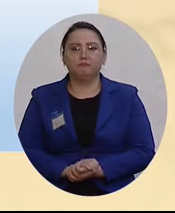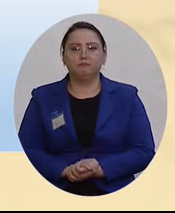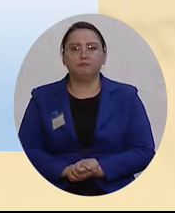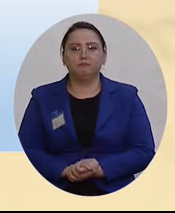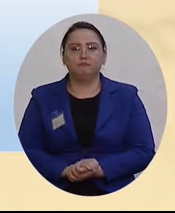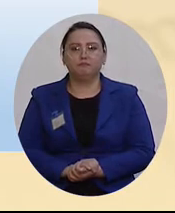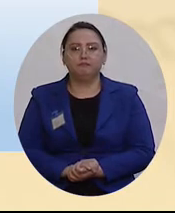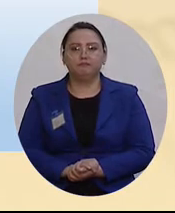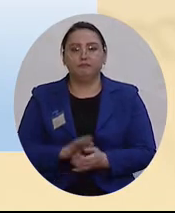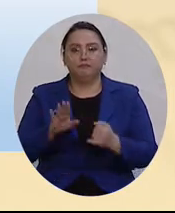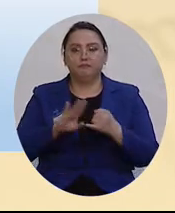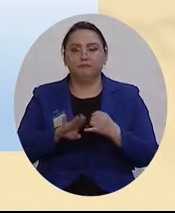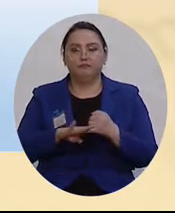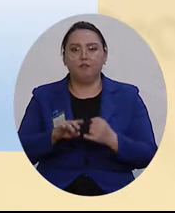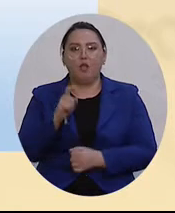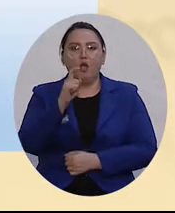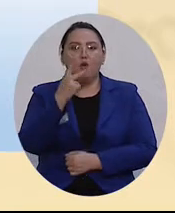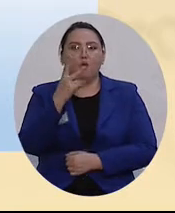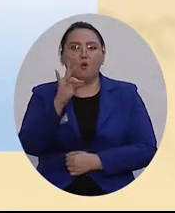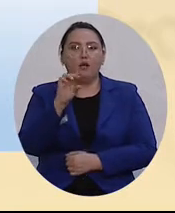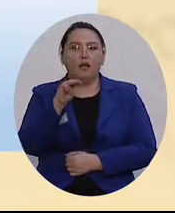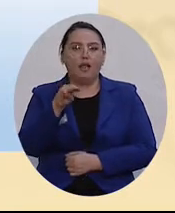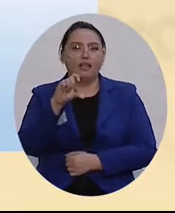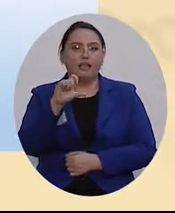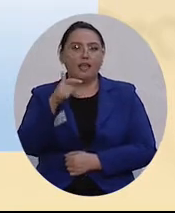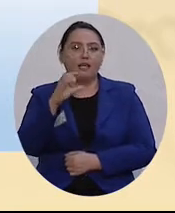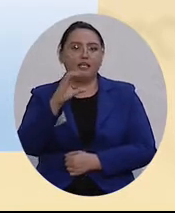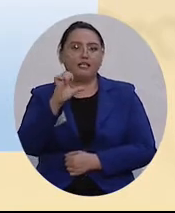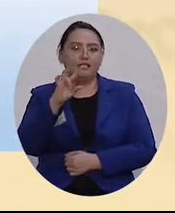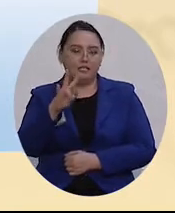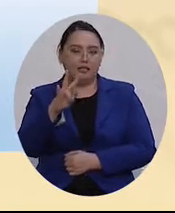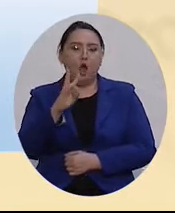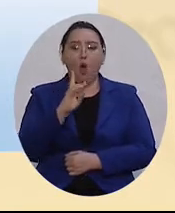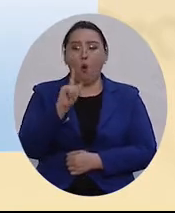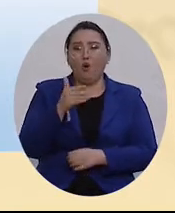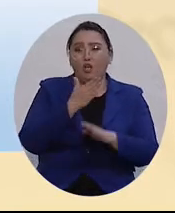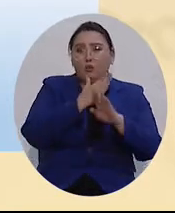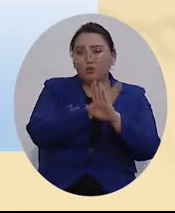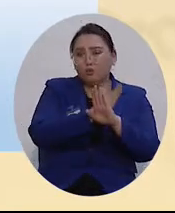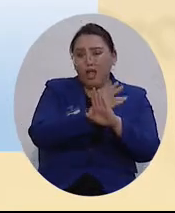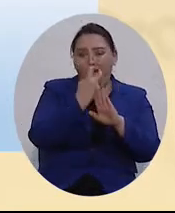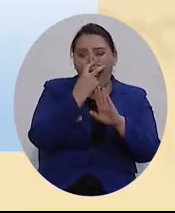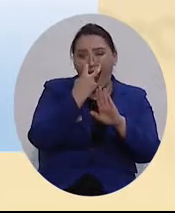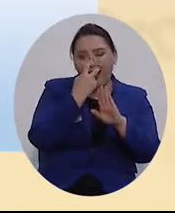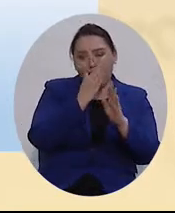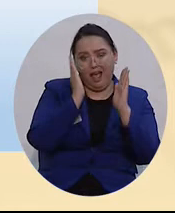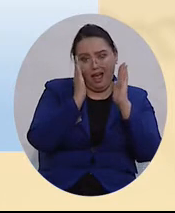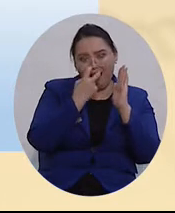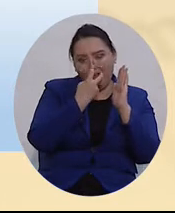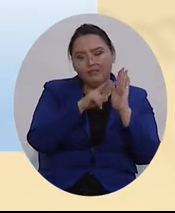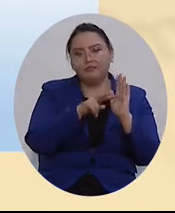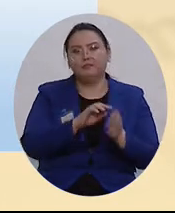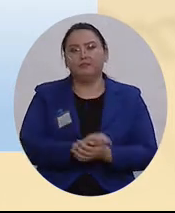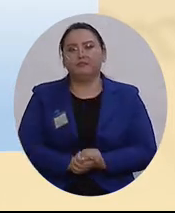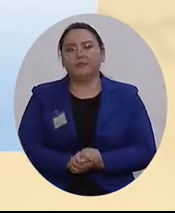За дараагийн жишээ хүртэгсэн хүртсэн. За үгийнхаа төгсгөлийг анхаарна. Эгшгээр төгсөө учраас бид